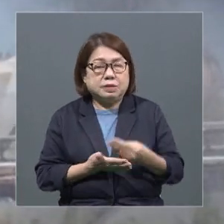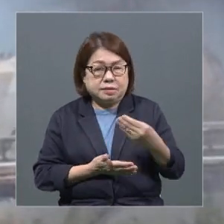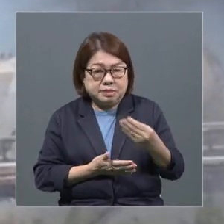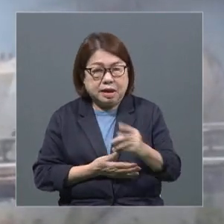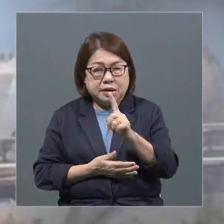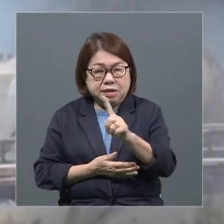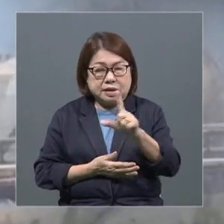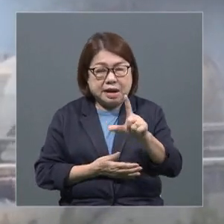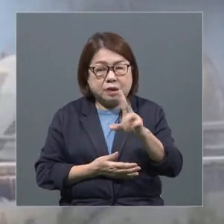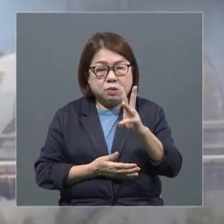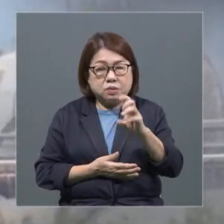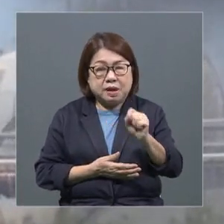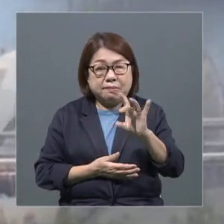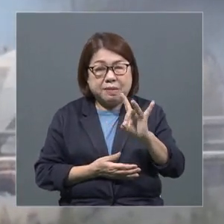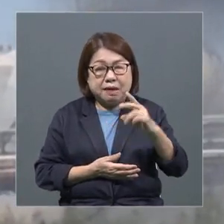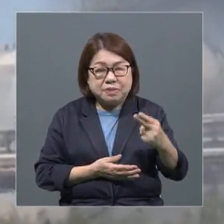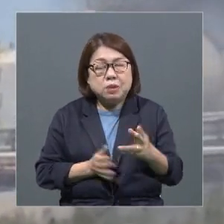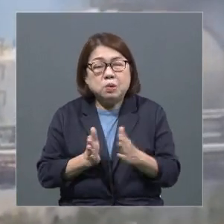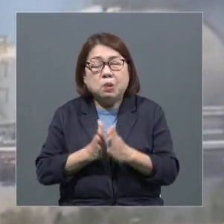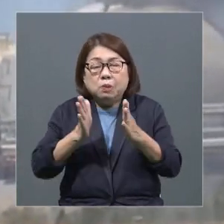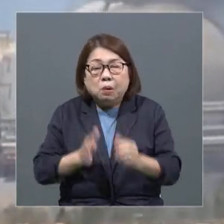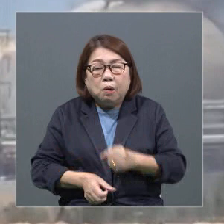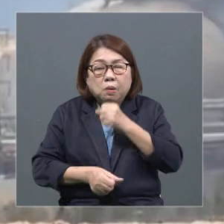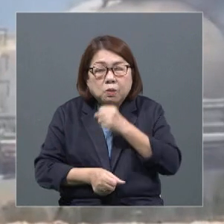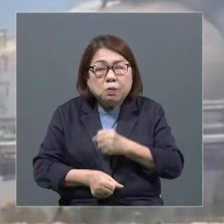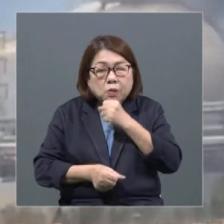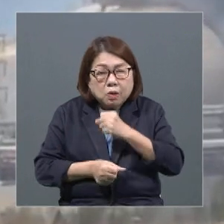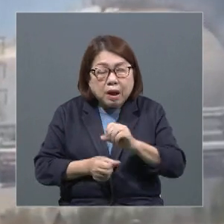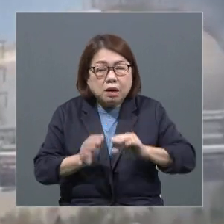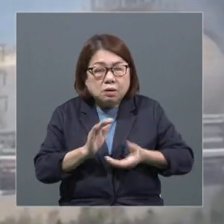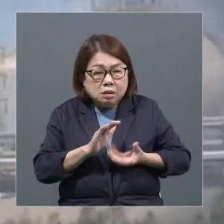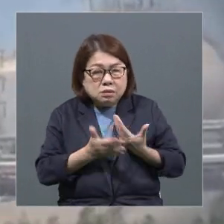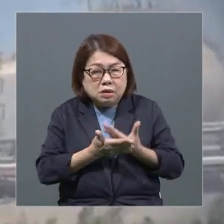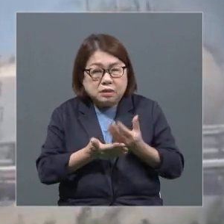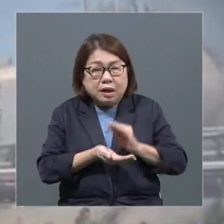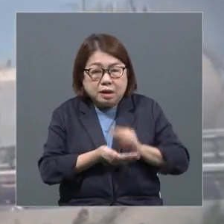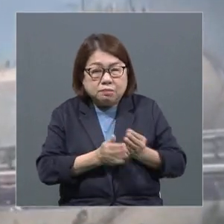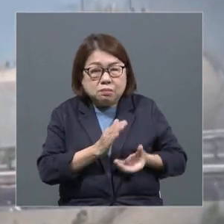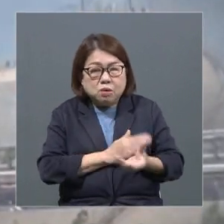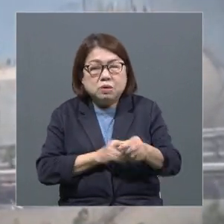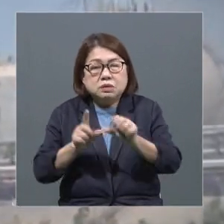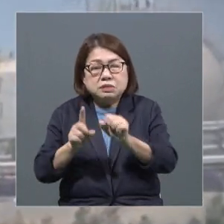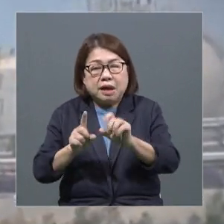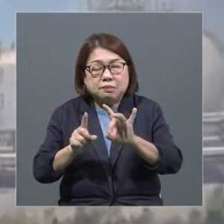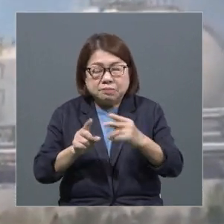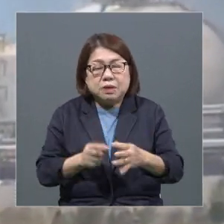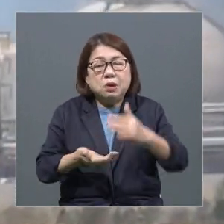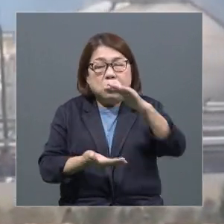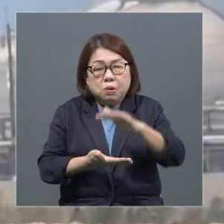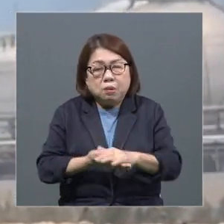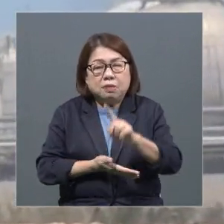บาทและเงินบำเหน็จชราภาพจำนวนกว่า 11,000บาทรวมเป็นเงินทั้งสิ้นกว่า 1,